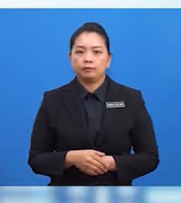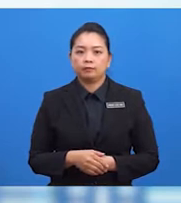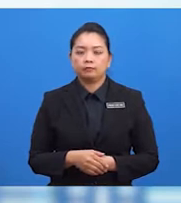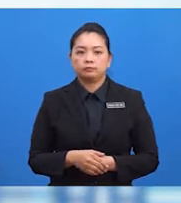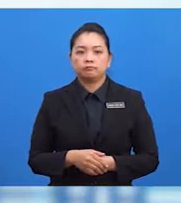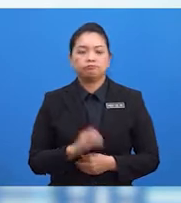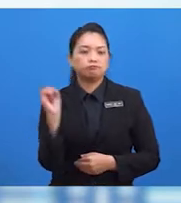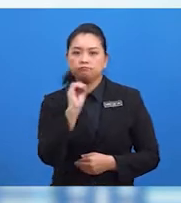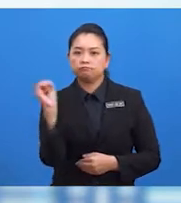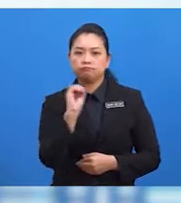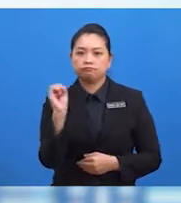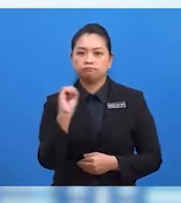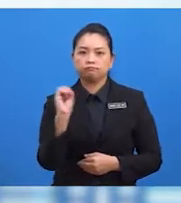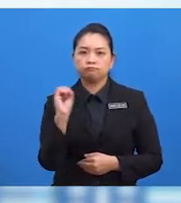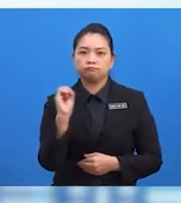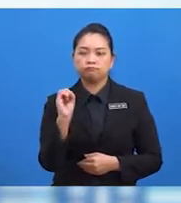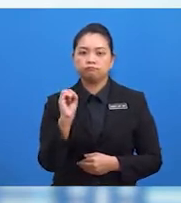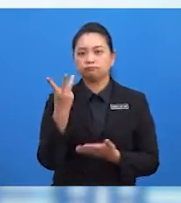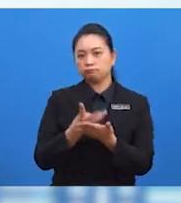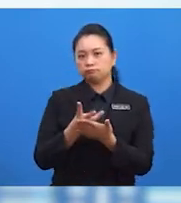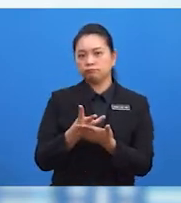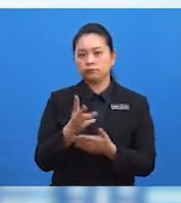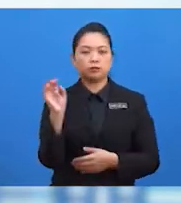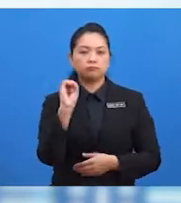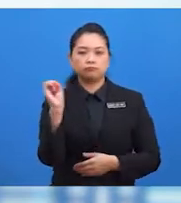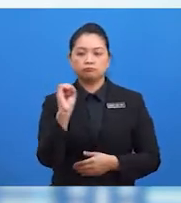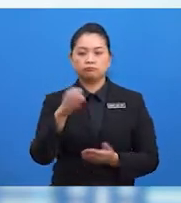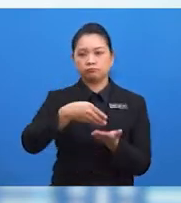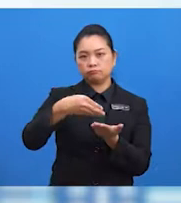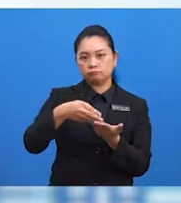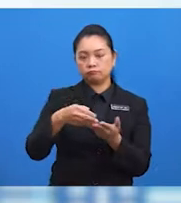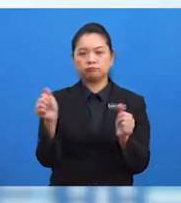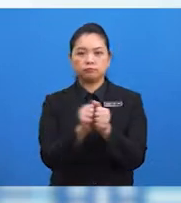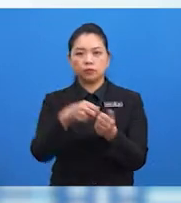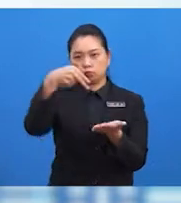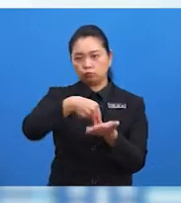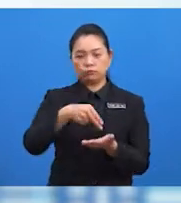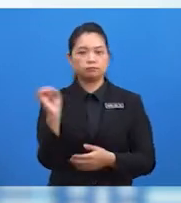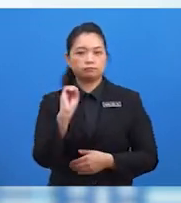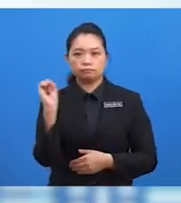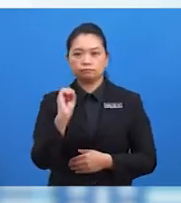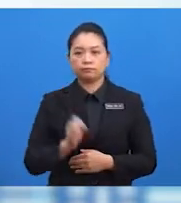Tiada baki hasil yang tertinggal dan tiada perbelanjaan yang dibayar dengan hutang.